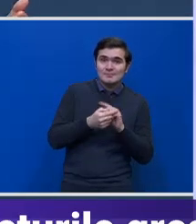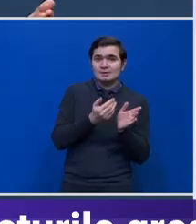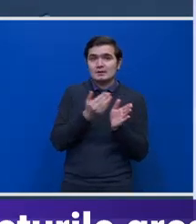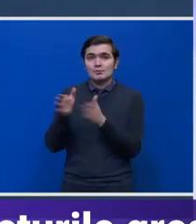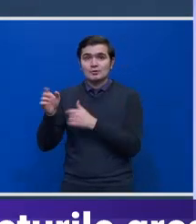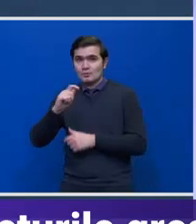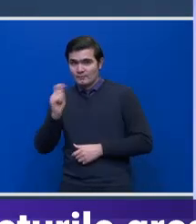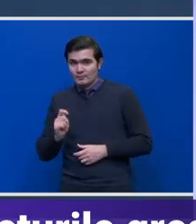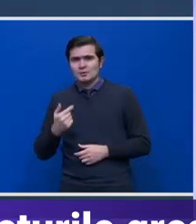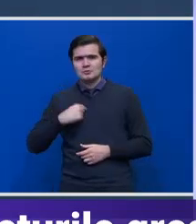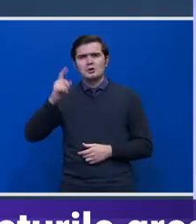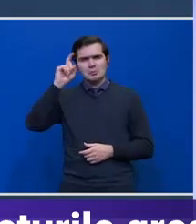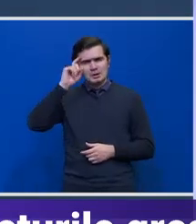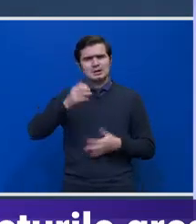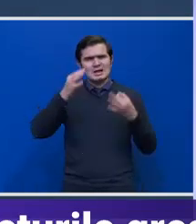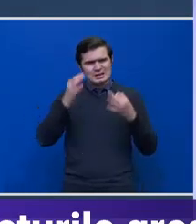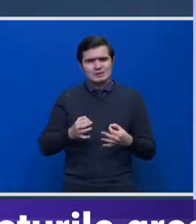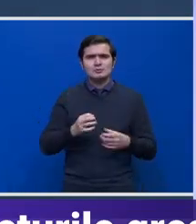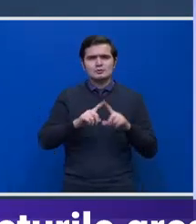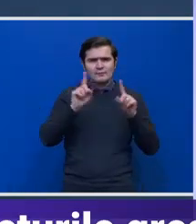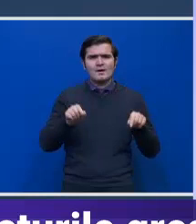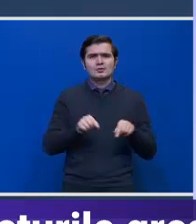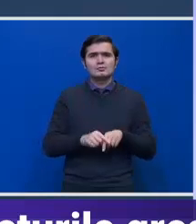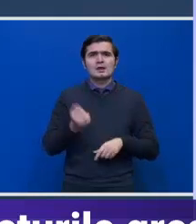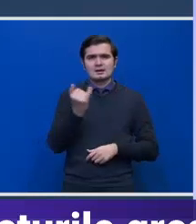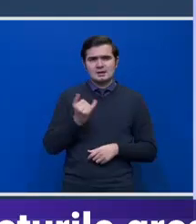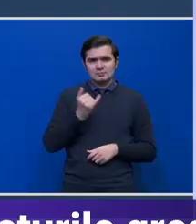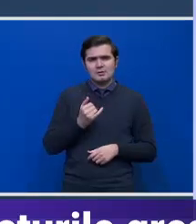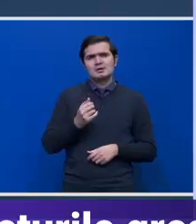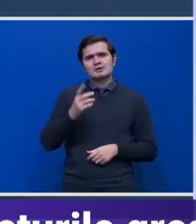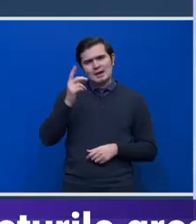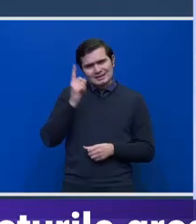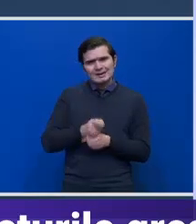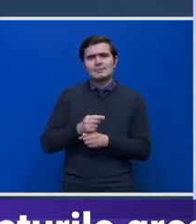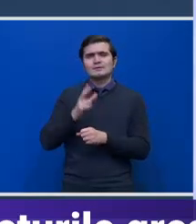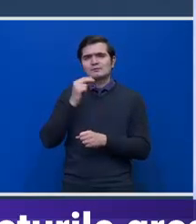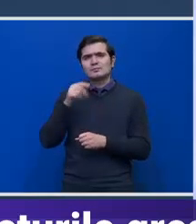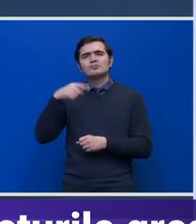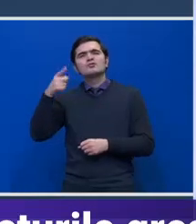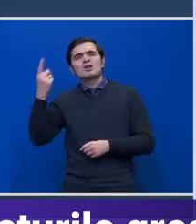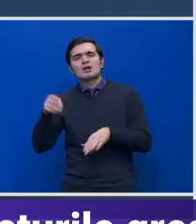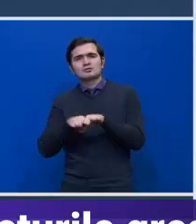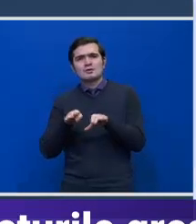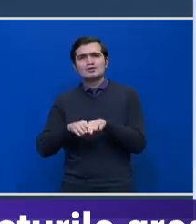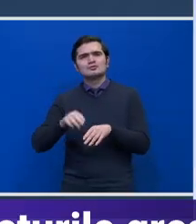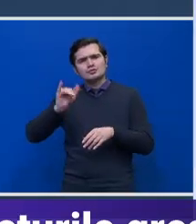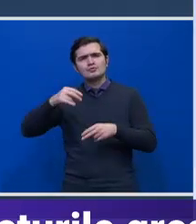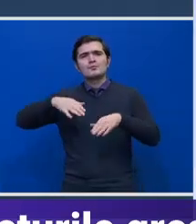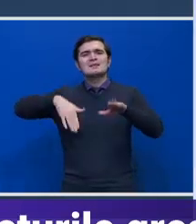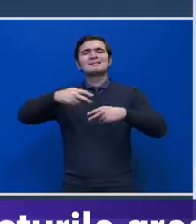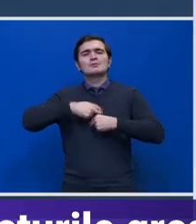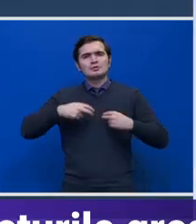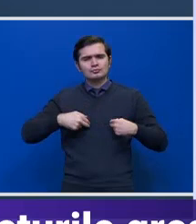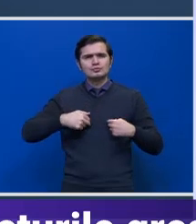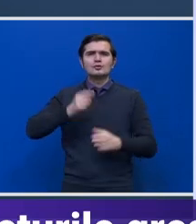februarie. Eu cred că cu certitudine pe facturile din ianuarie, dar tot să discutăm cu ceilalți colegi, în special cu Ministerul de Justiție, ordonanța va